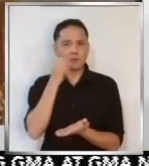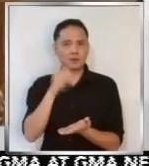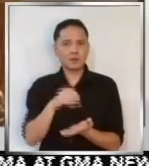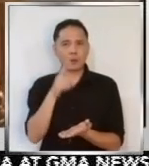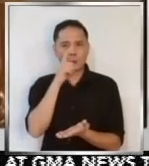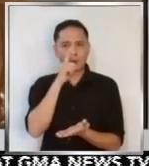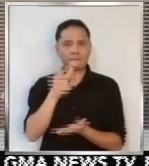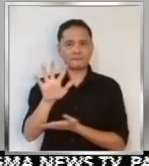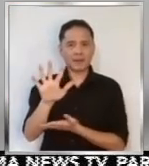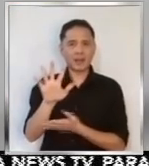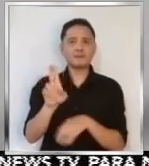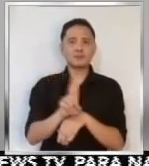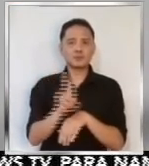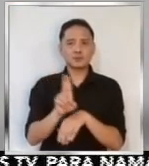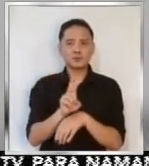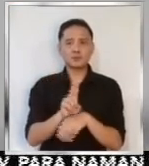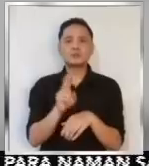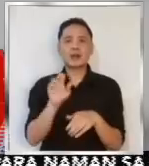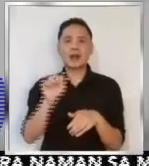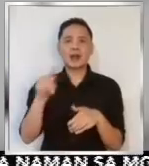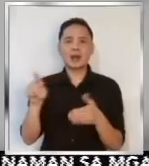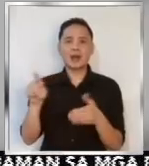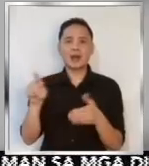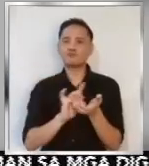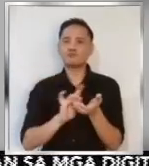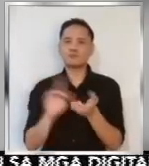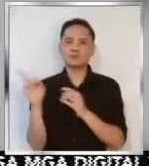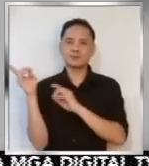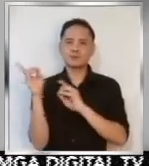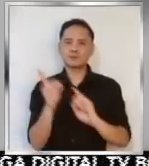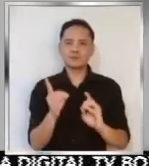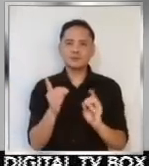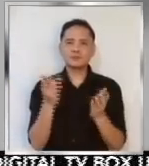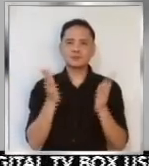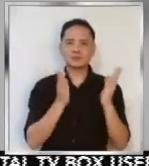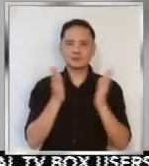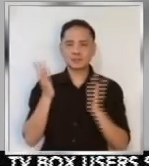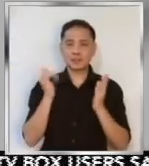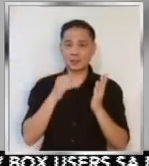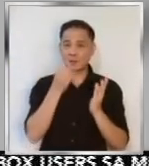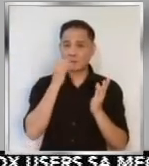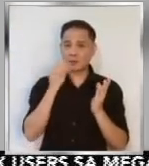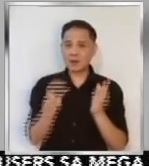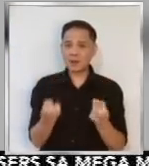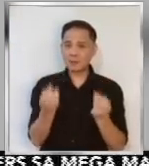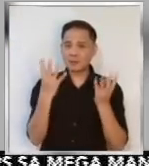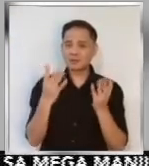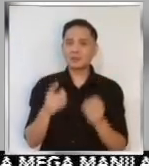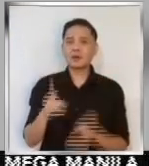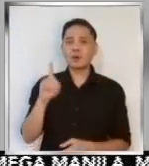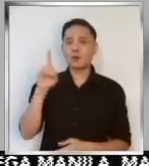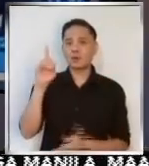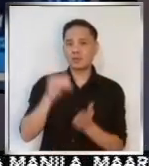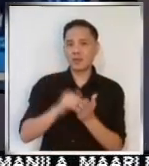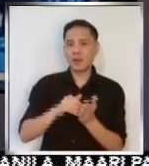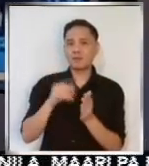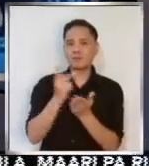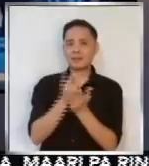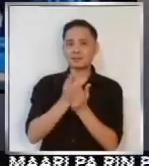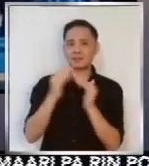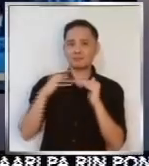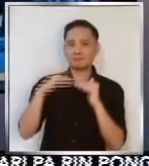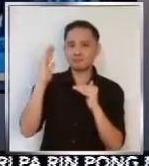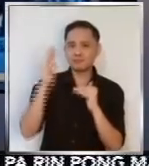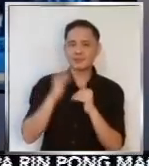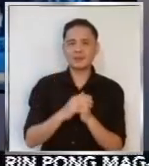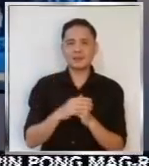delivery service app. Ang halaga ng order ng bata umabot ng mahigit 1,000 piso. Natatawang kwento ng mga magulang ng